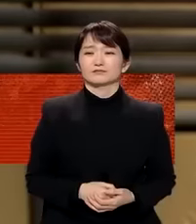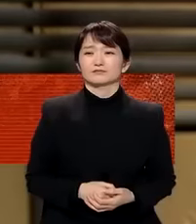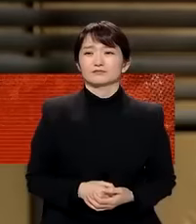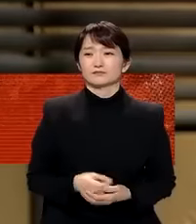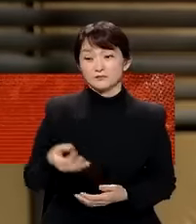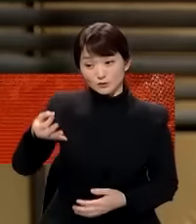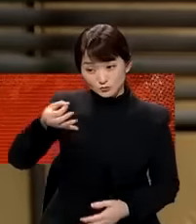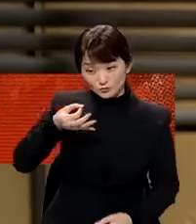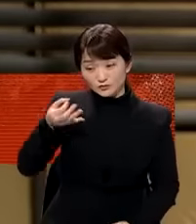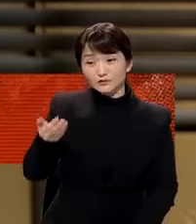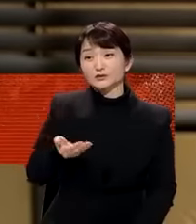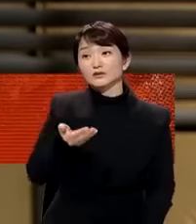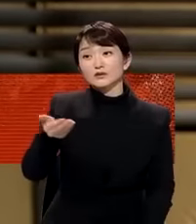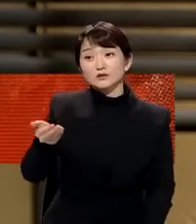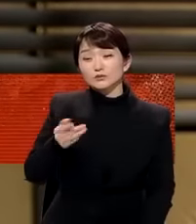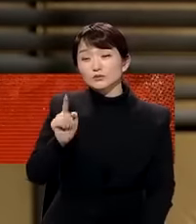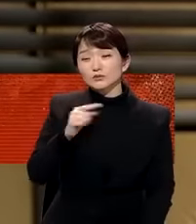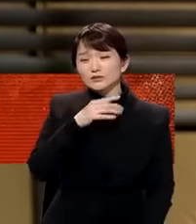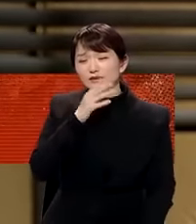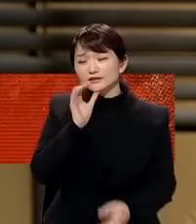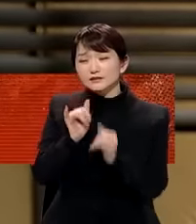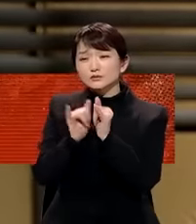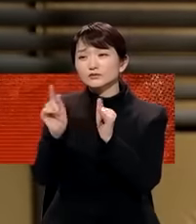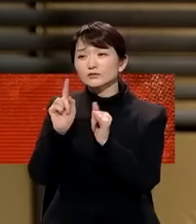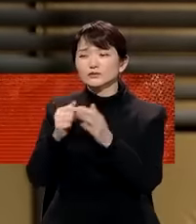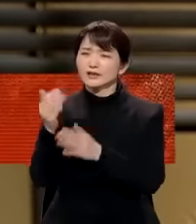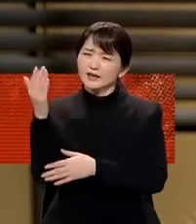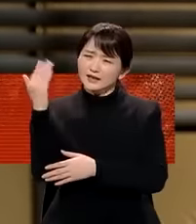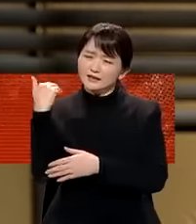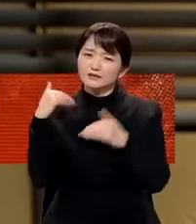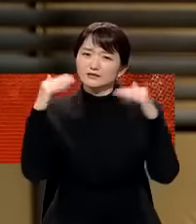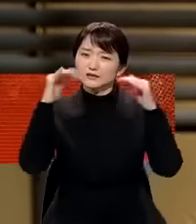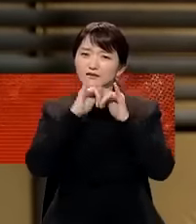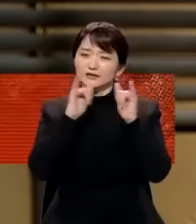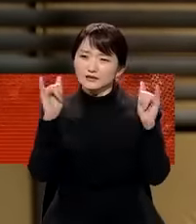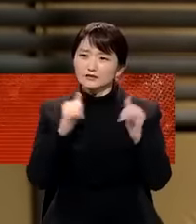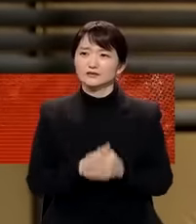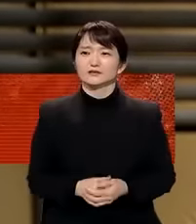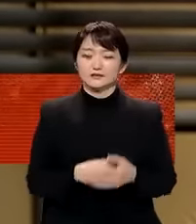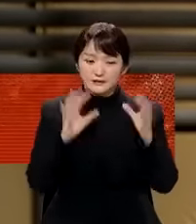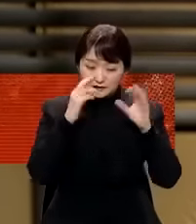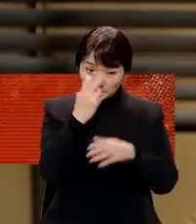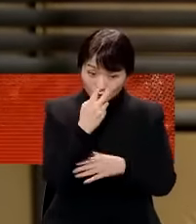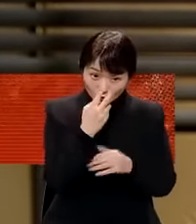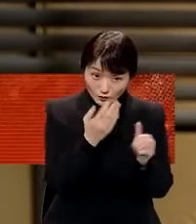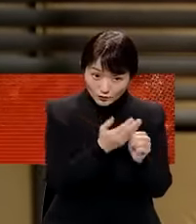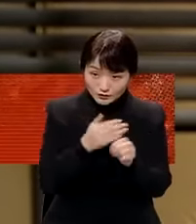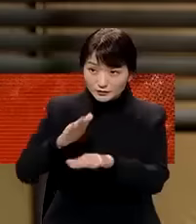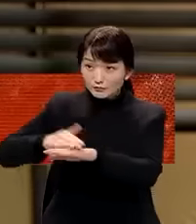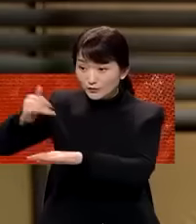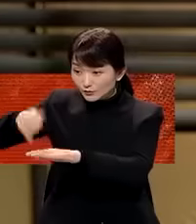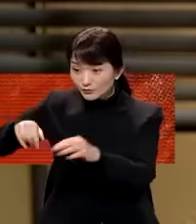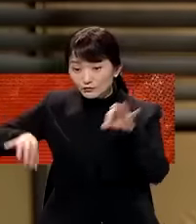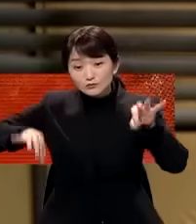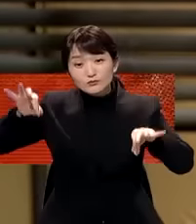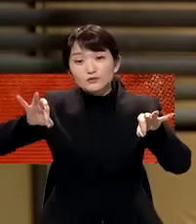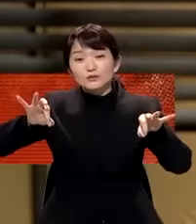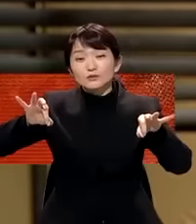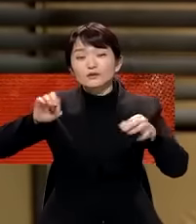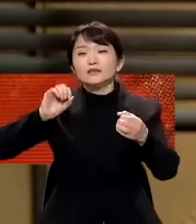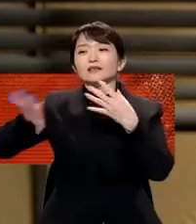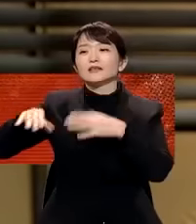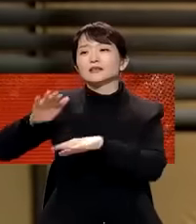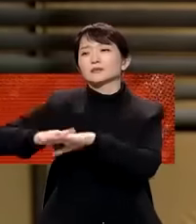시청자분들도 좀 연배가 있으신 분들은 예전에 어른들이 애벌레 반 멜레 그러면 반 맨다고 했다고